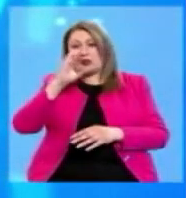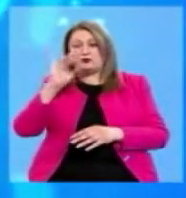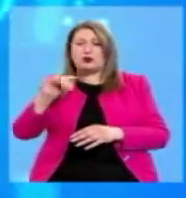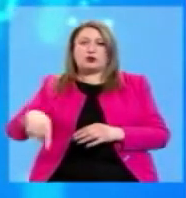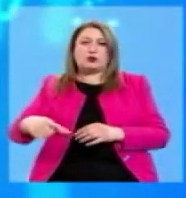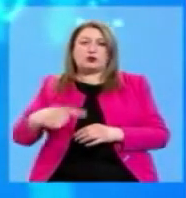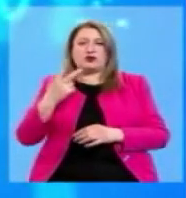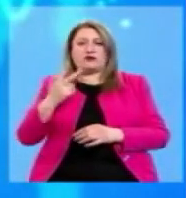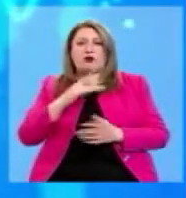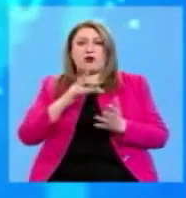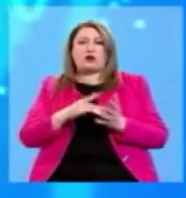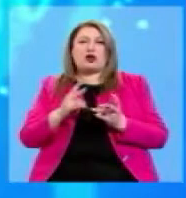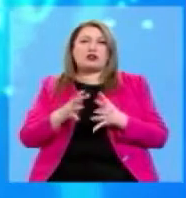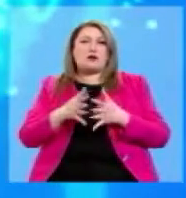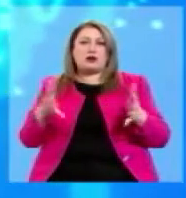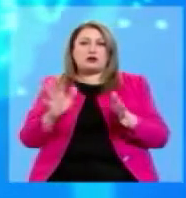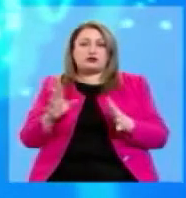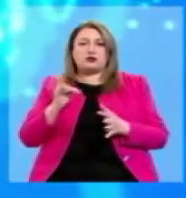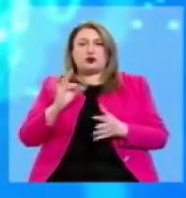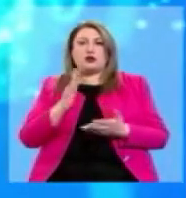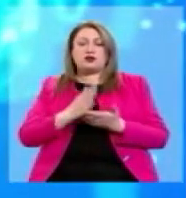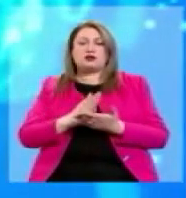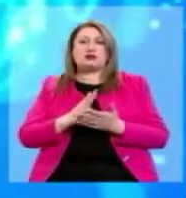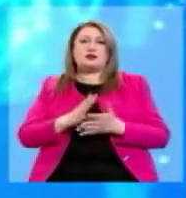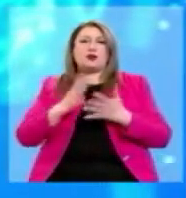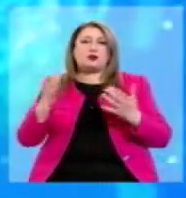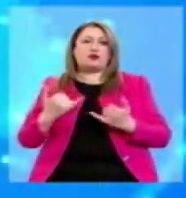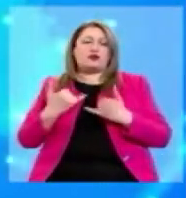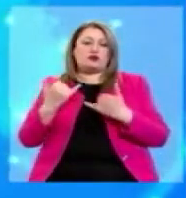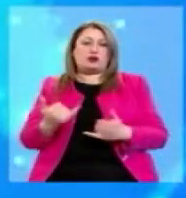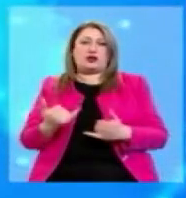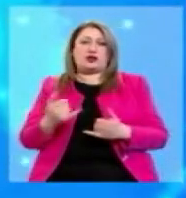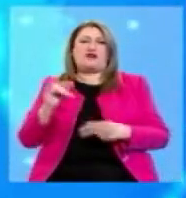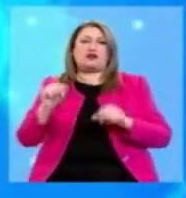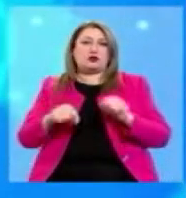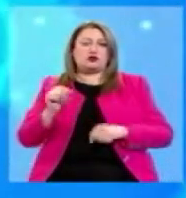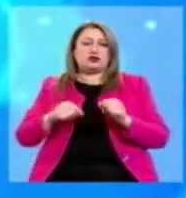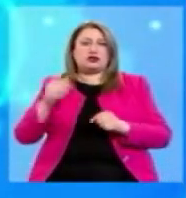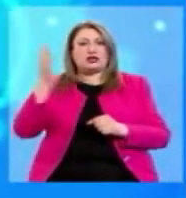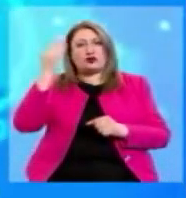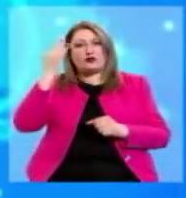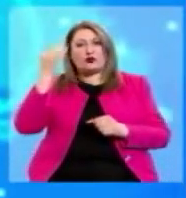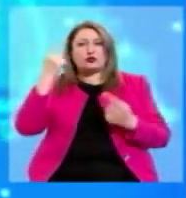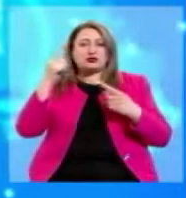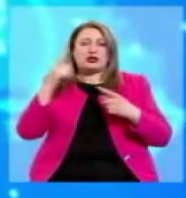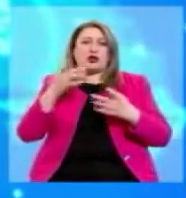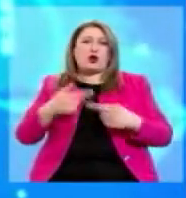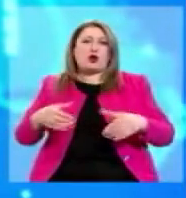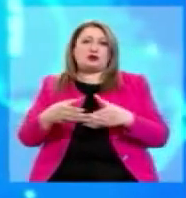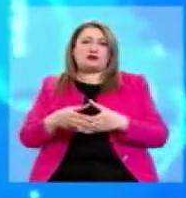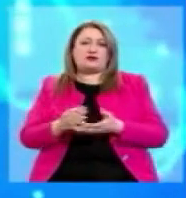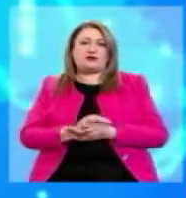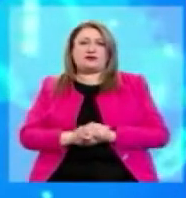және Рудный қаласында жалғасын тапты. Қос шаһар көлемі жағынан шағын болғанымен олардың шығармашыл ұжымдарының беделі биік, әлеуеті